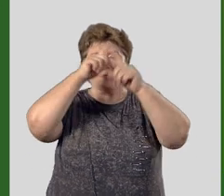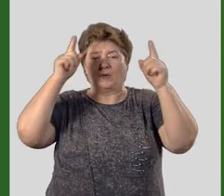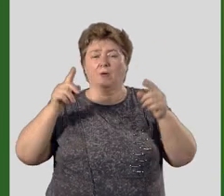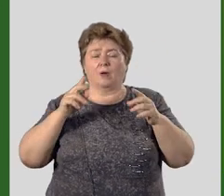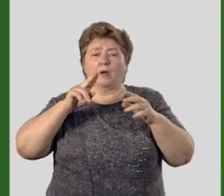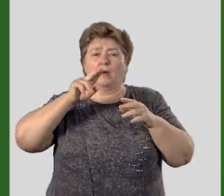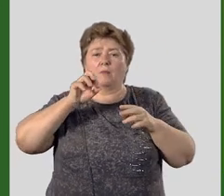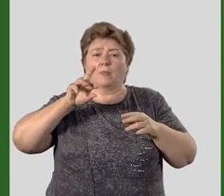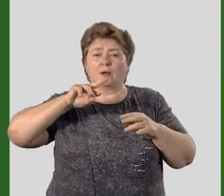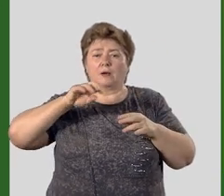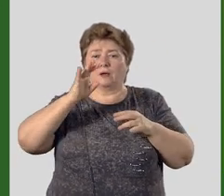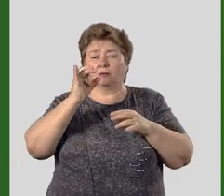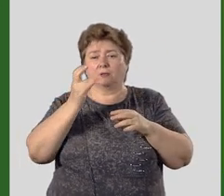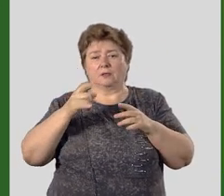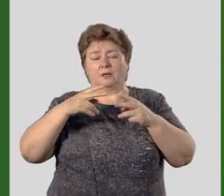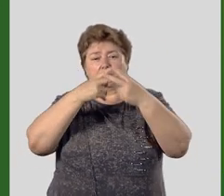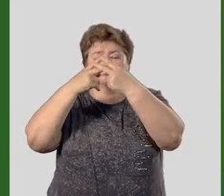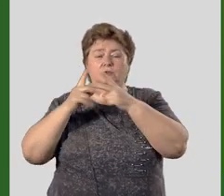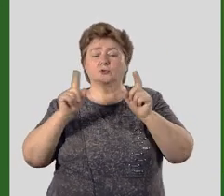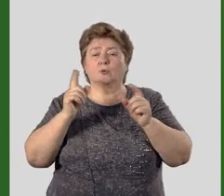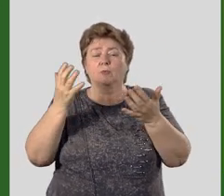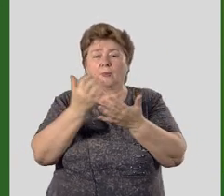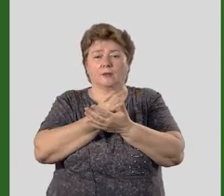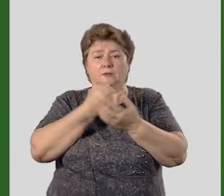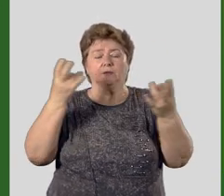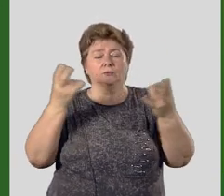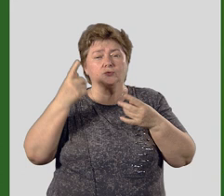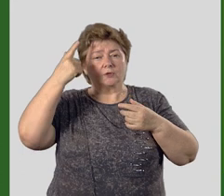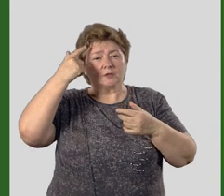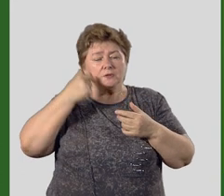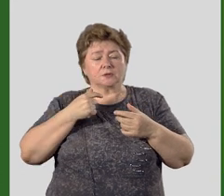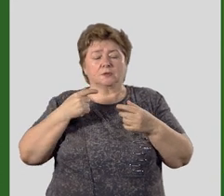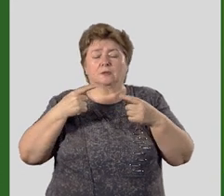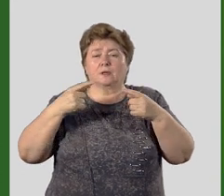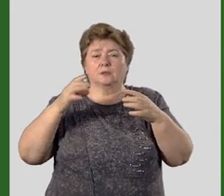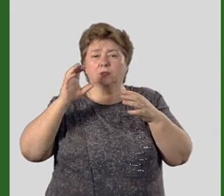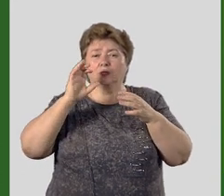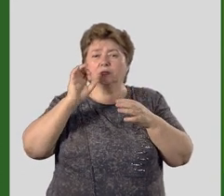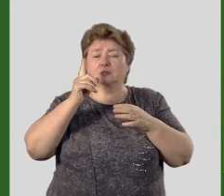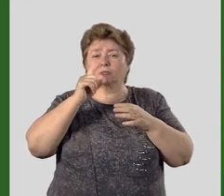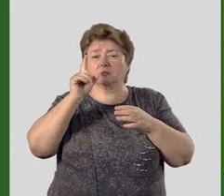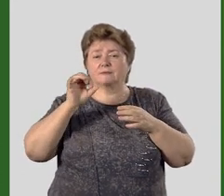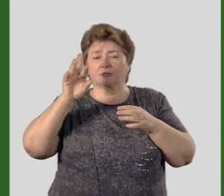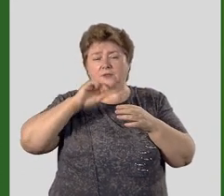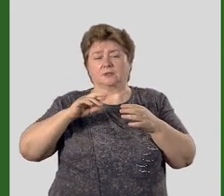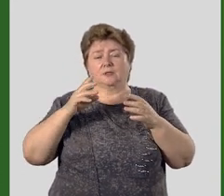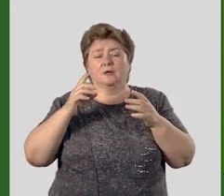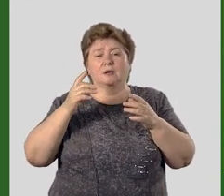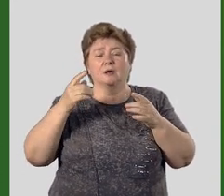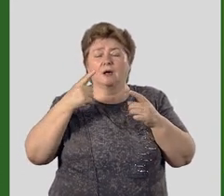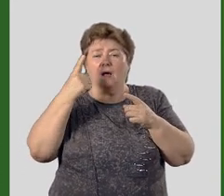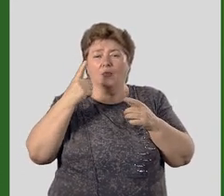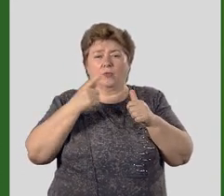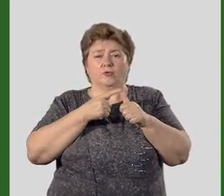является полярная звезда. Чтобы ее найти, надо знать несколько созвездий. Одно из